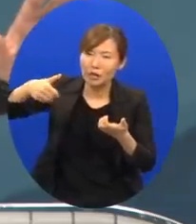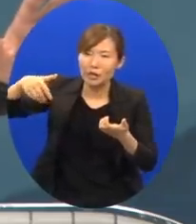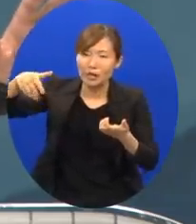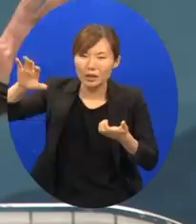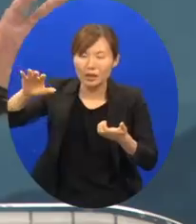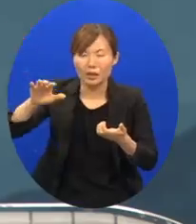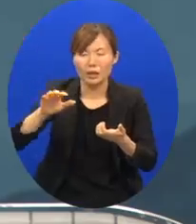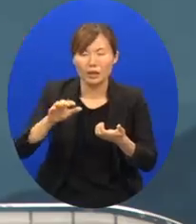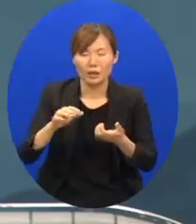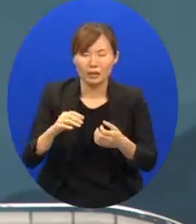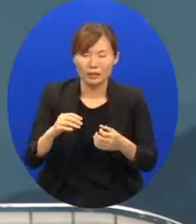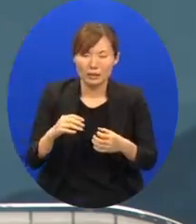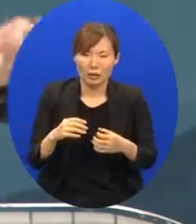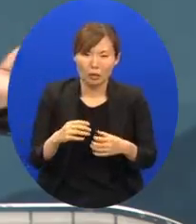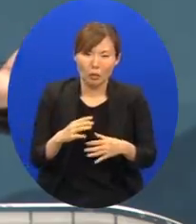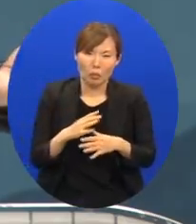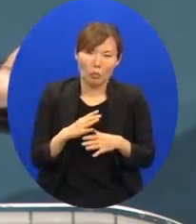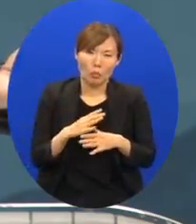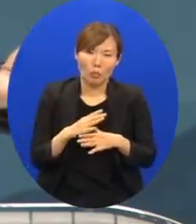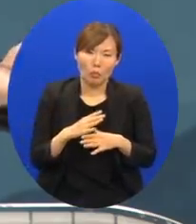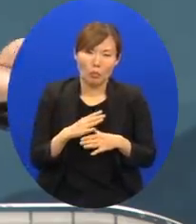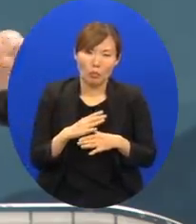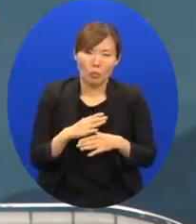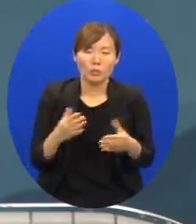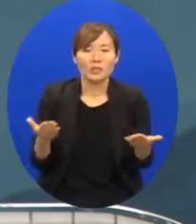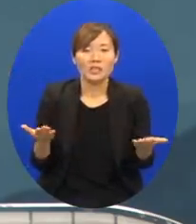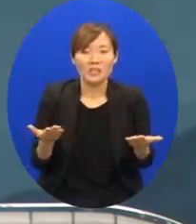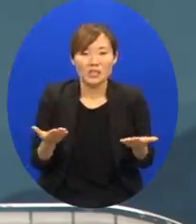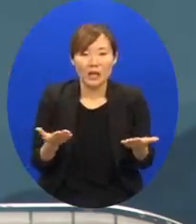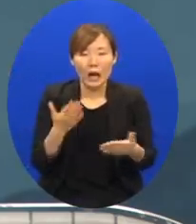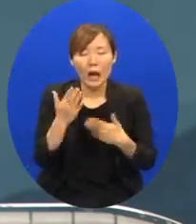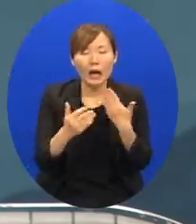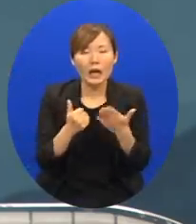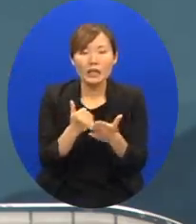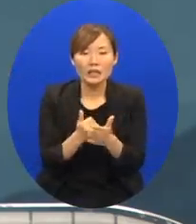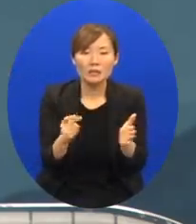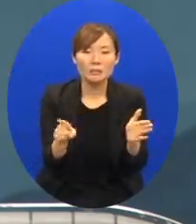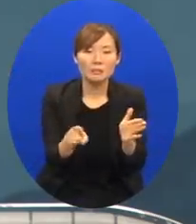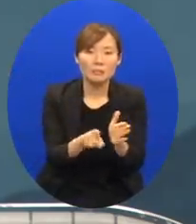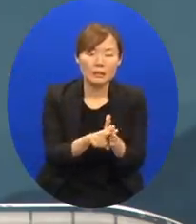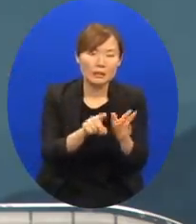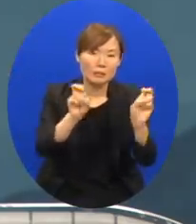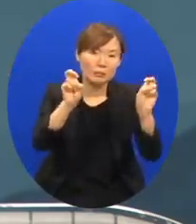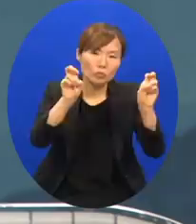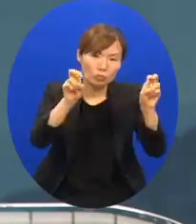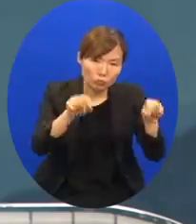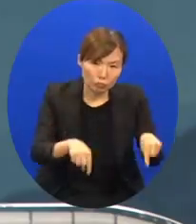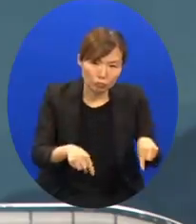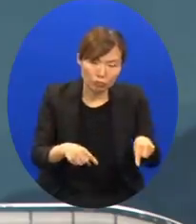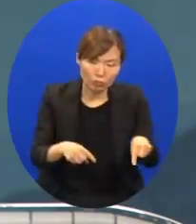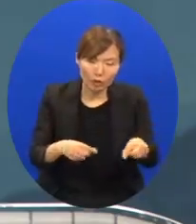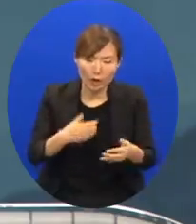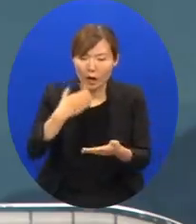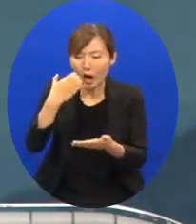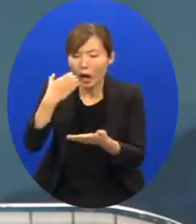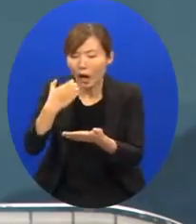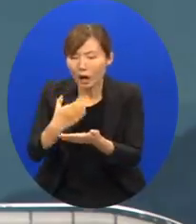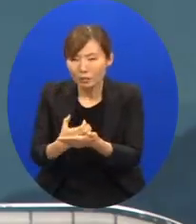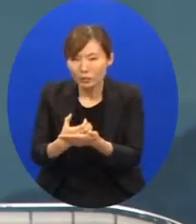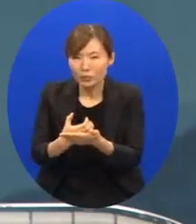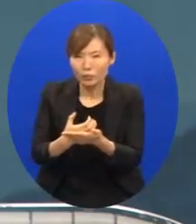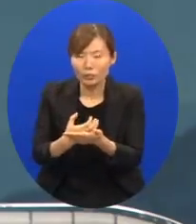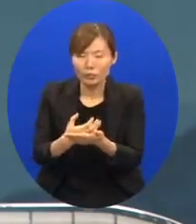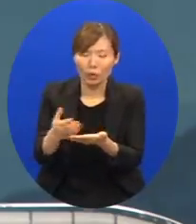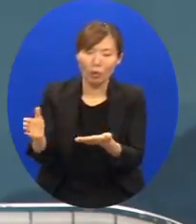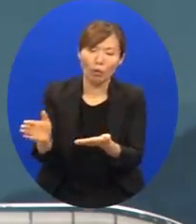일임 하나님이 더 지지도 않고 하나님의 감동이 더 이상 느껴지지도 않고 하나님의 강 권한도 없고